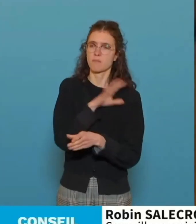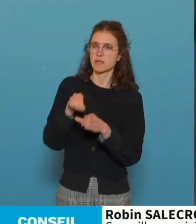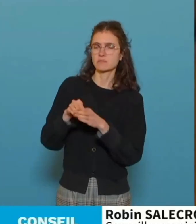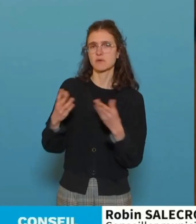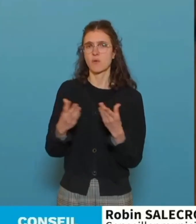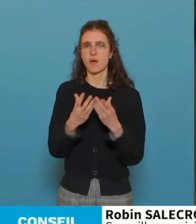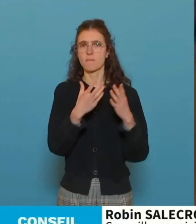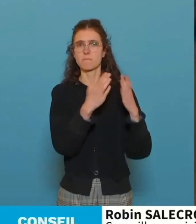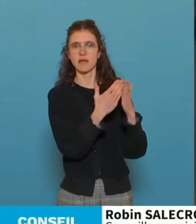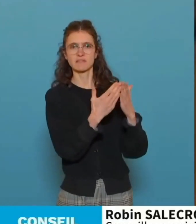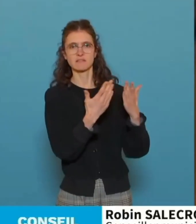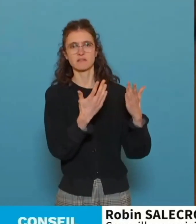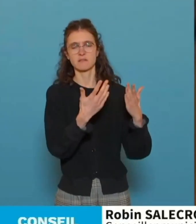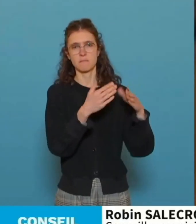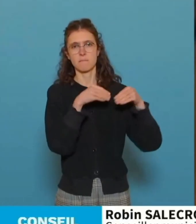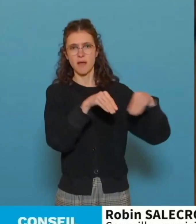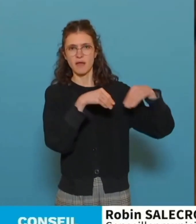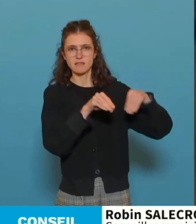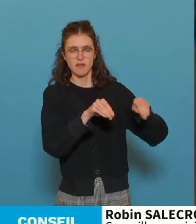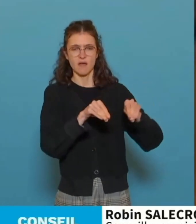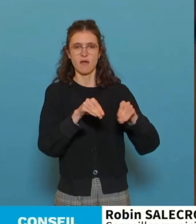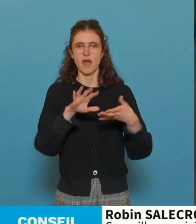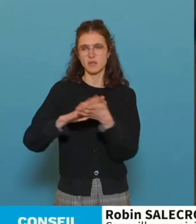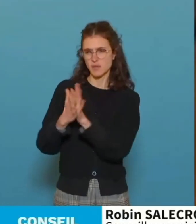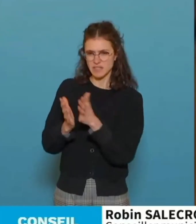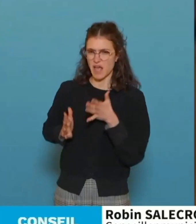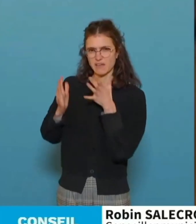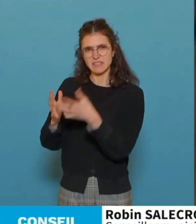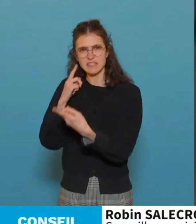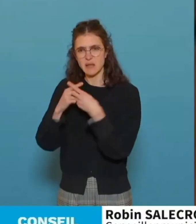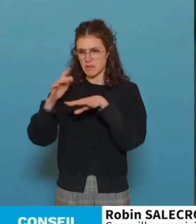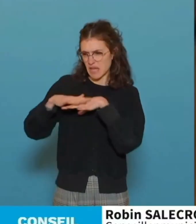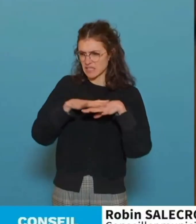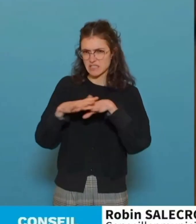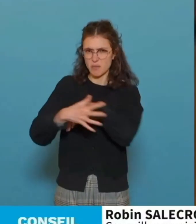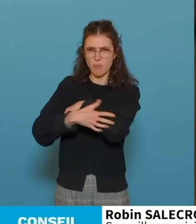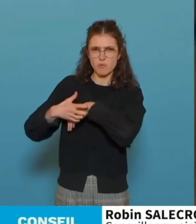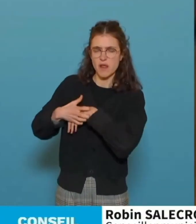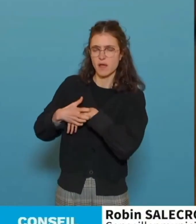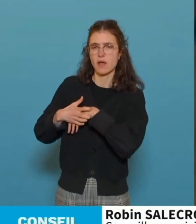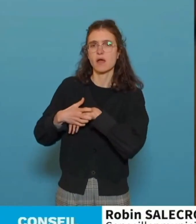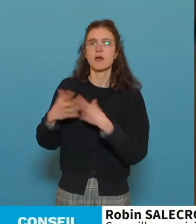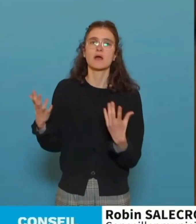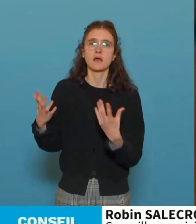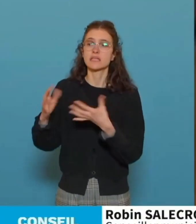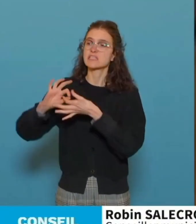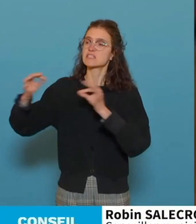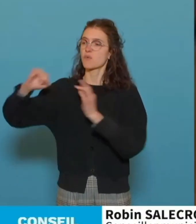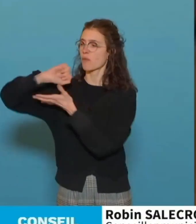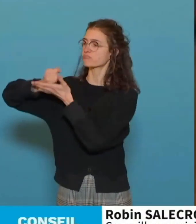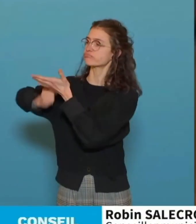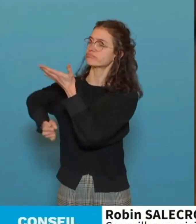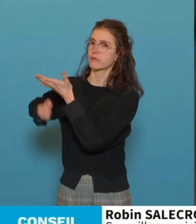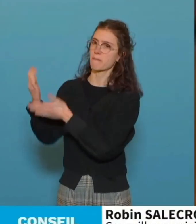associative dans les quartiers populaires, nous rappelle que l'histoire ne se fait pas seulement dans les palais ou les ministères, mais aussi et surtout dans les quartiers,